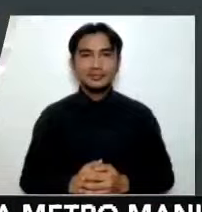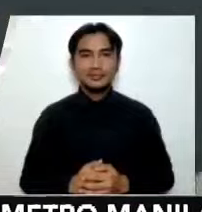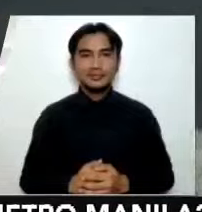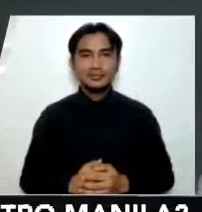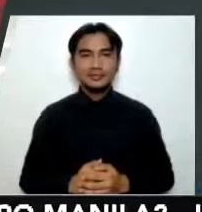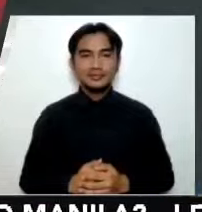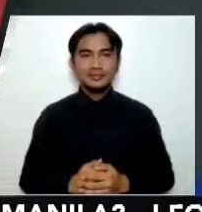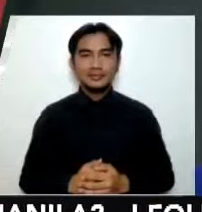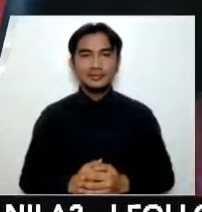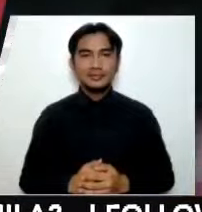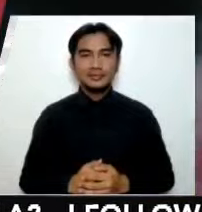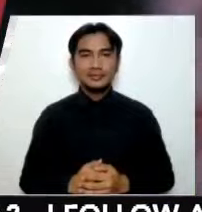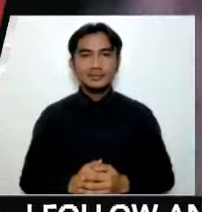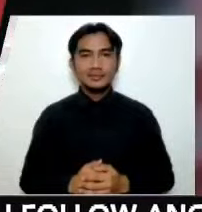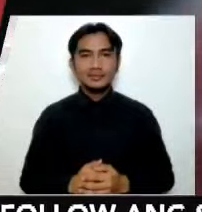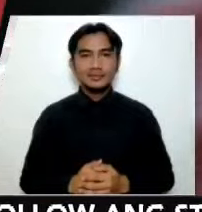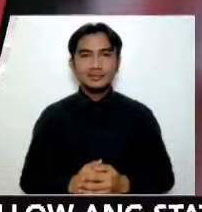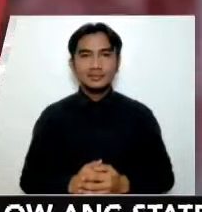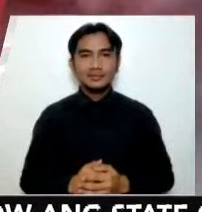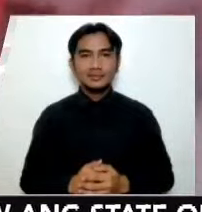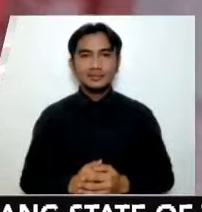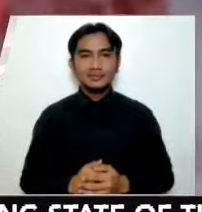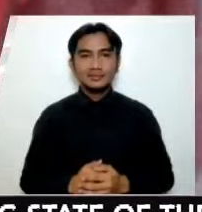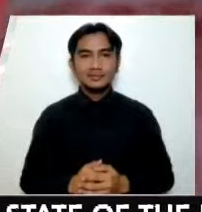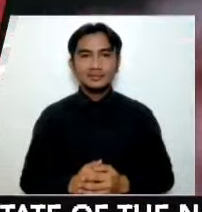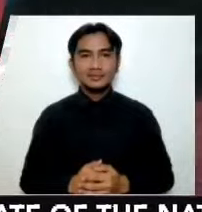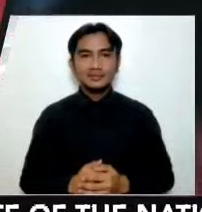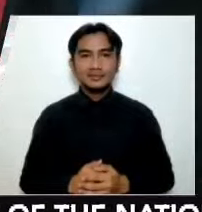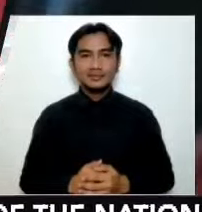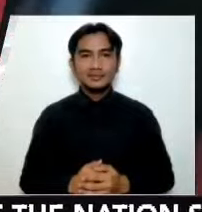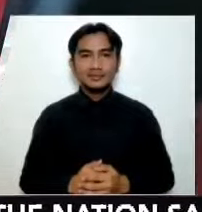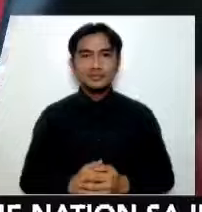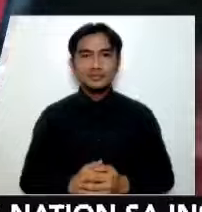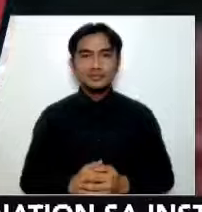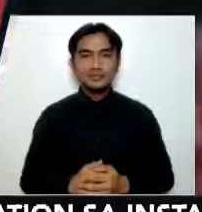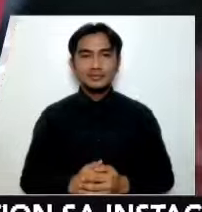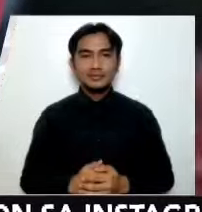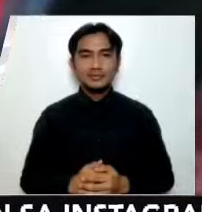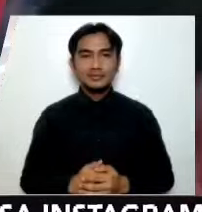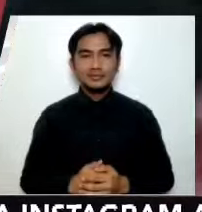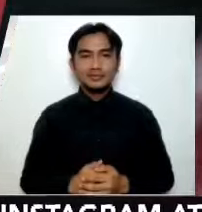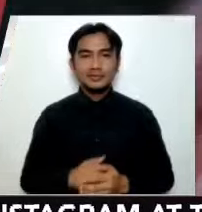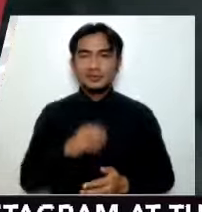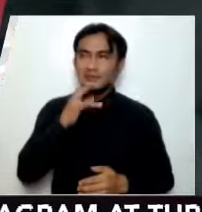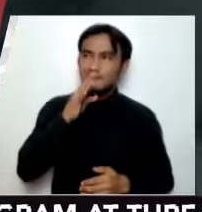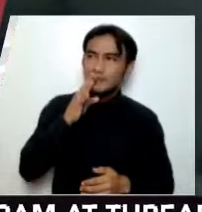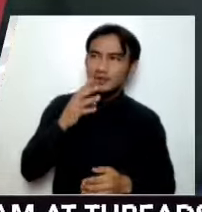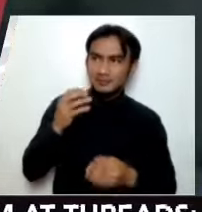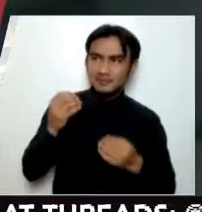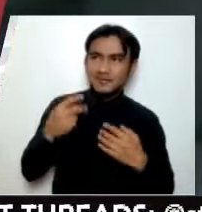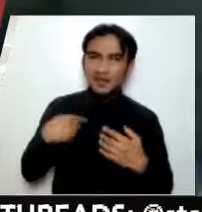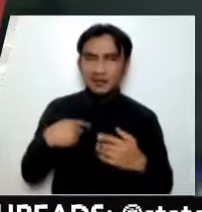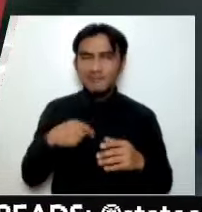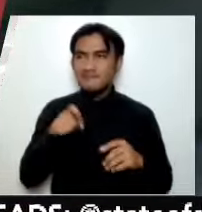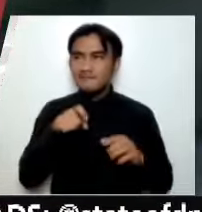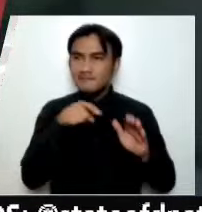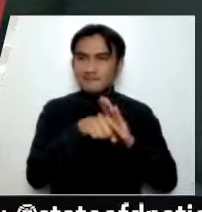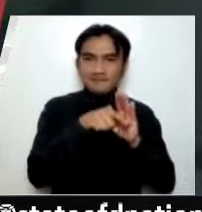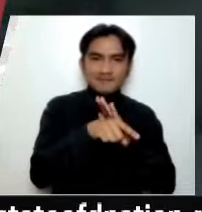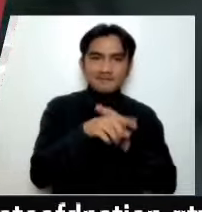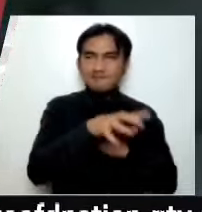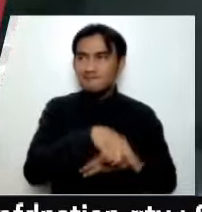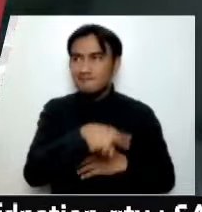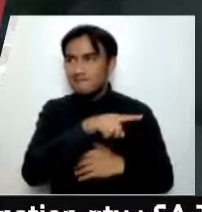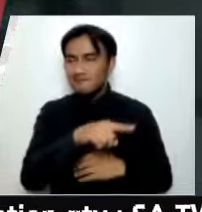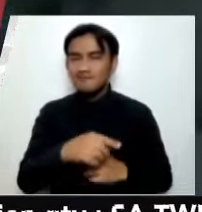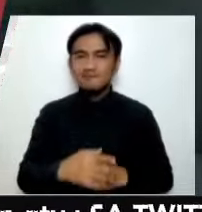exercises magbigyan mo na ako doc kailangan ko mapatay Ong mga to h ngang matigas ulo